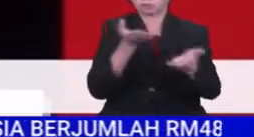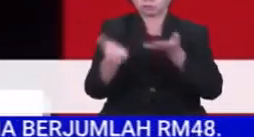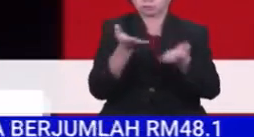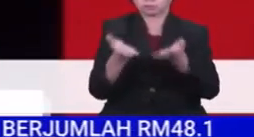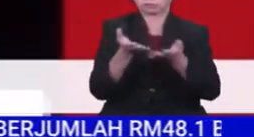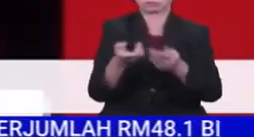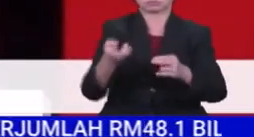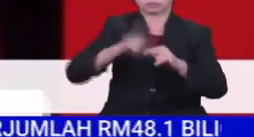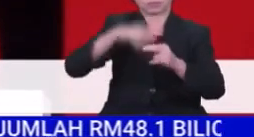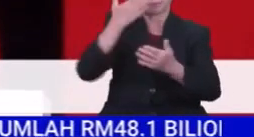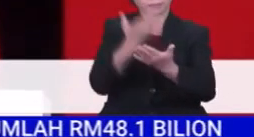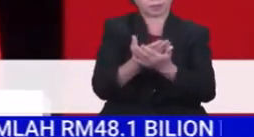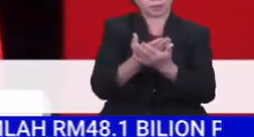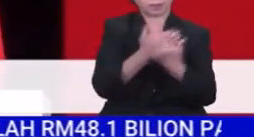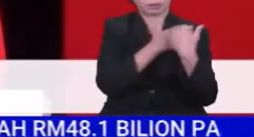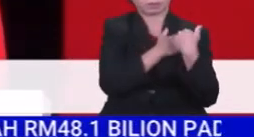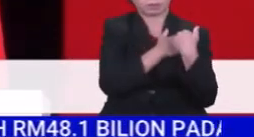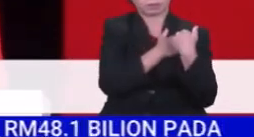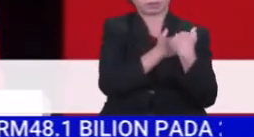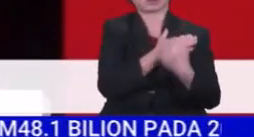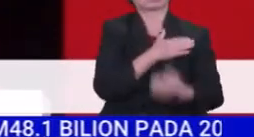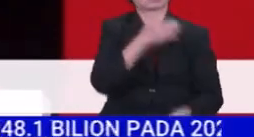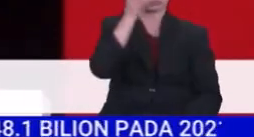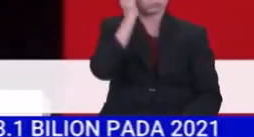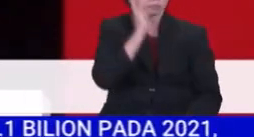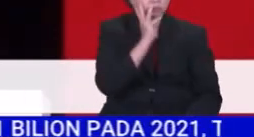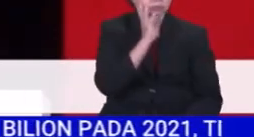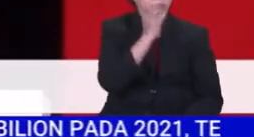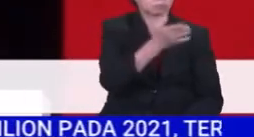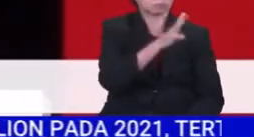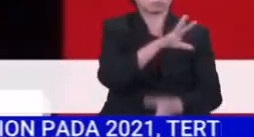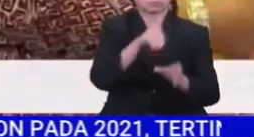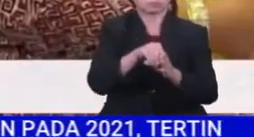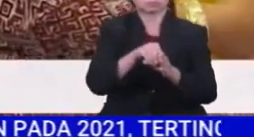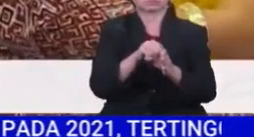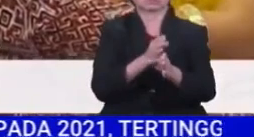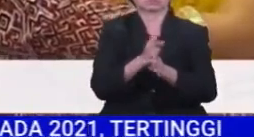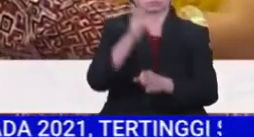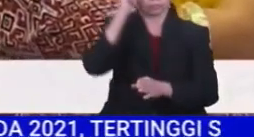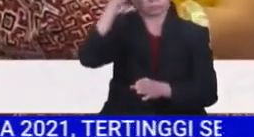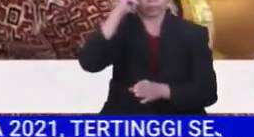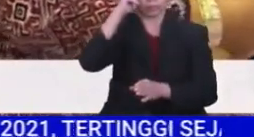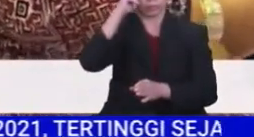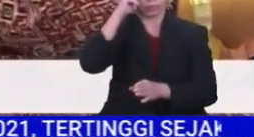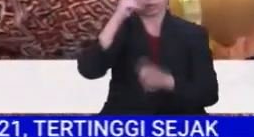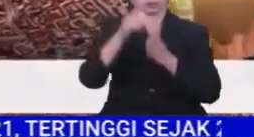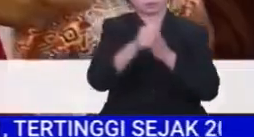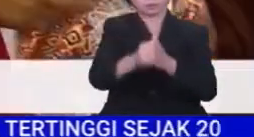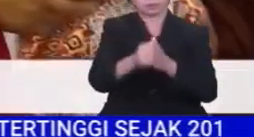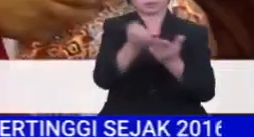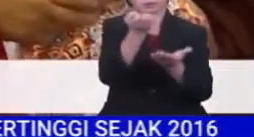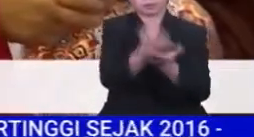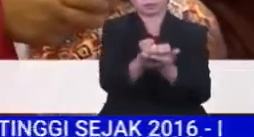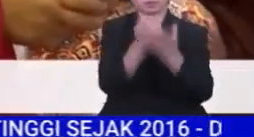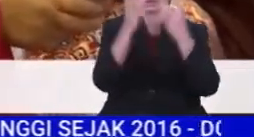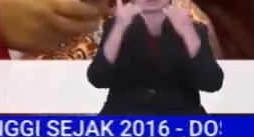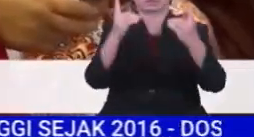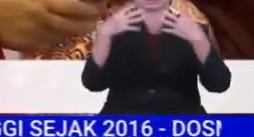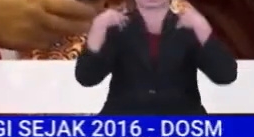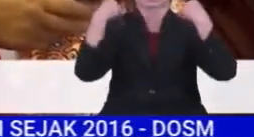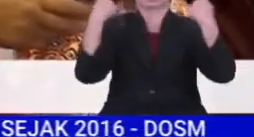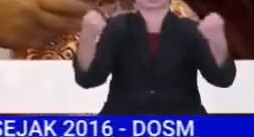pindahan dan penambah baikan peranan pergerakan wanita merangkumi bidang politik kepemimpinan ekonomi pendidikan